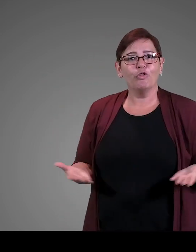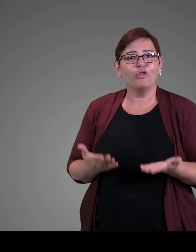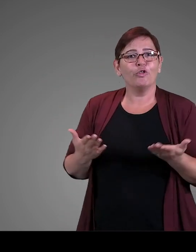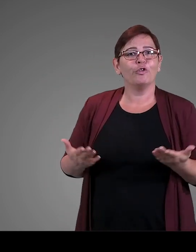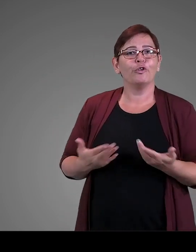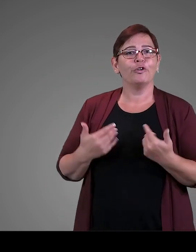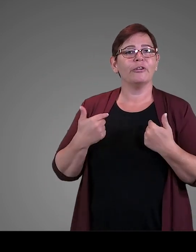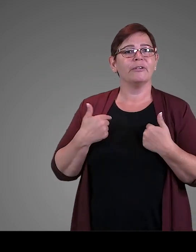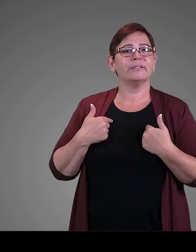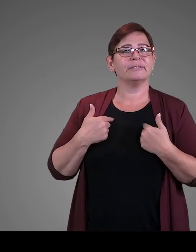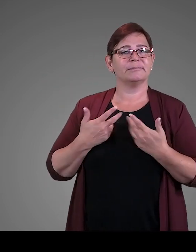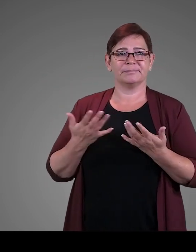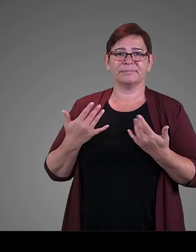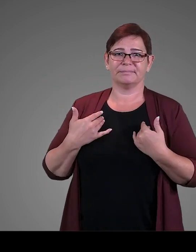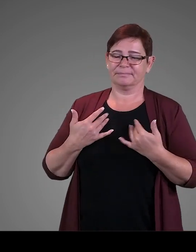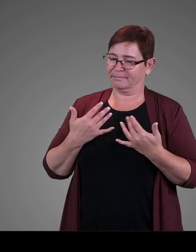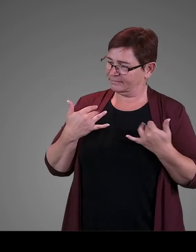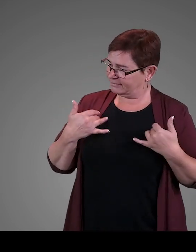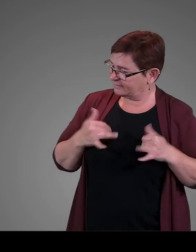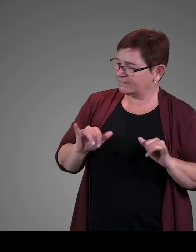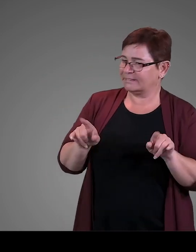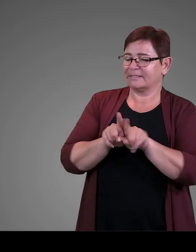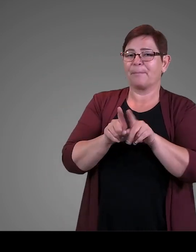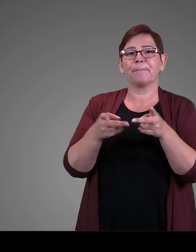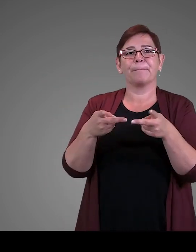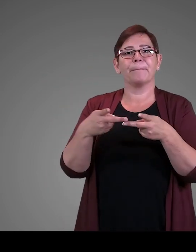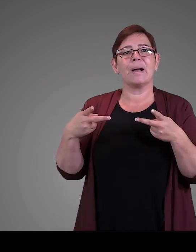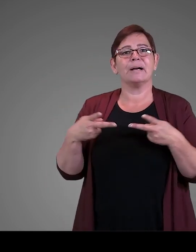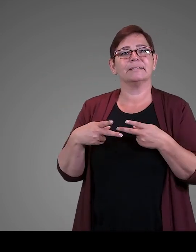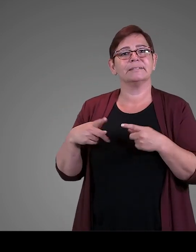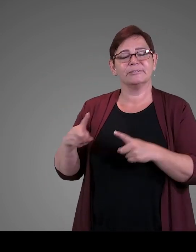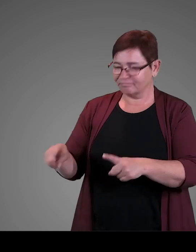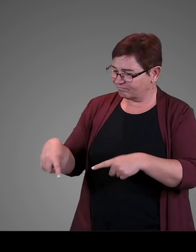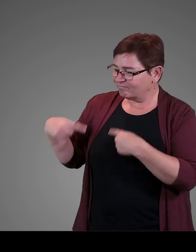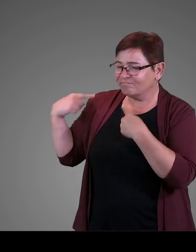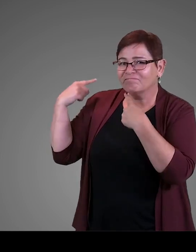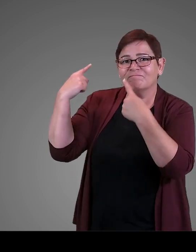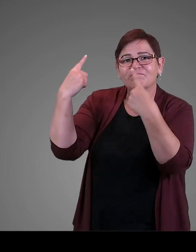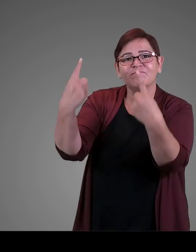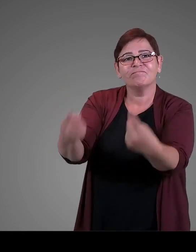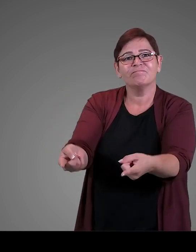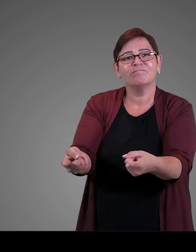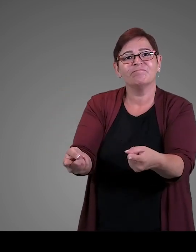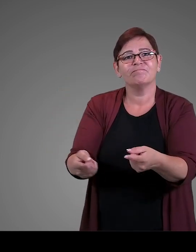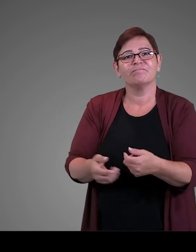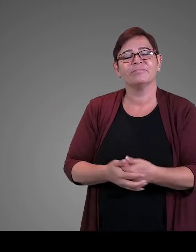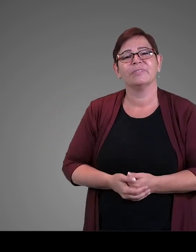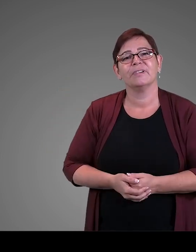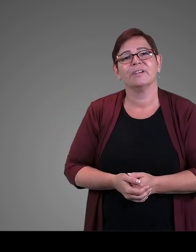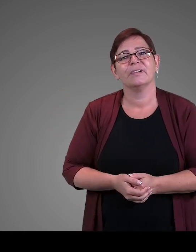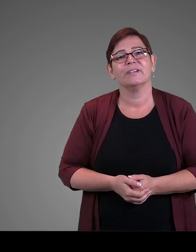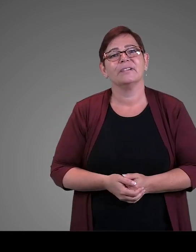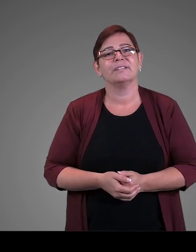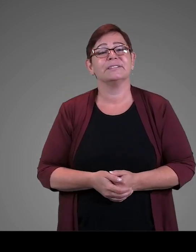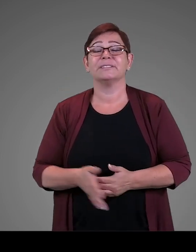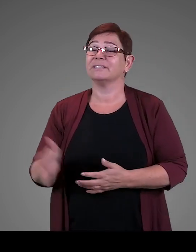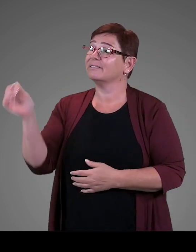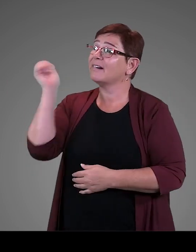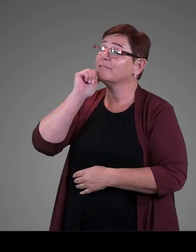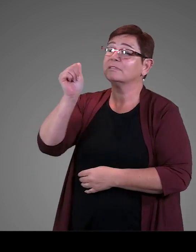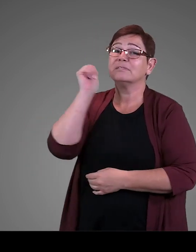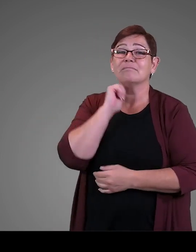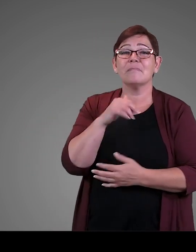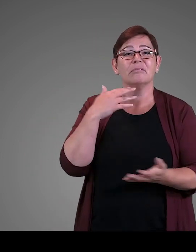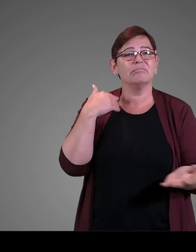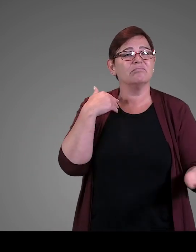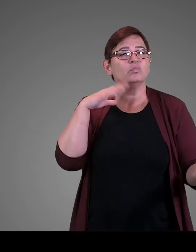les jours, je vous le jure, je sais que c'est un privilège pour moi d'avoir pu... Je